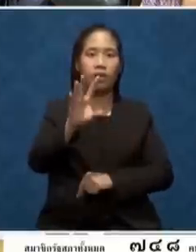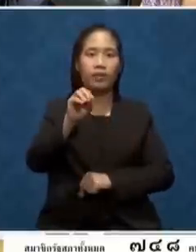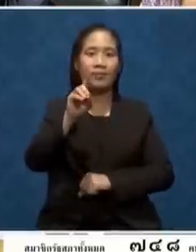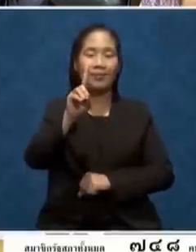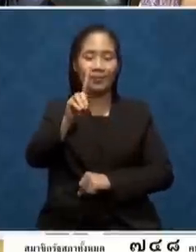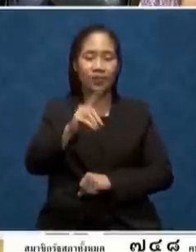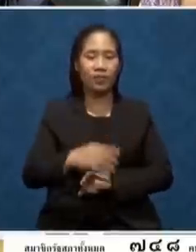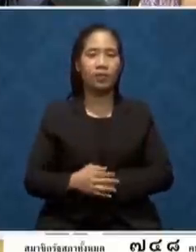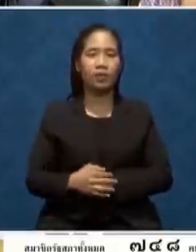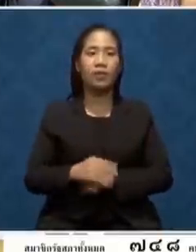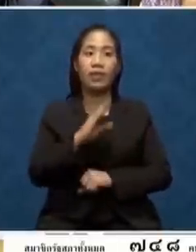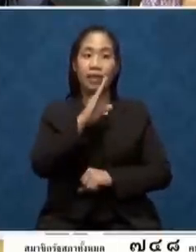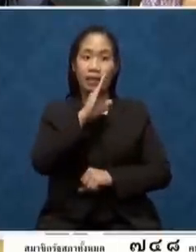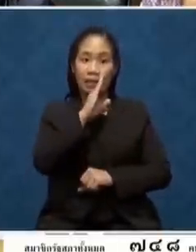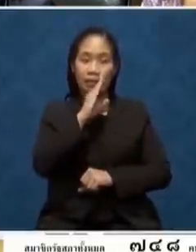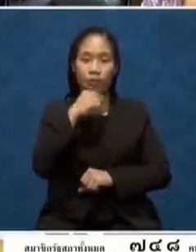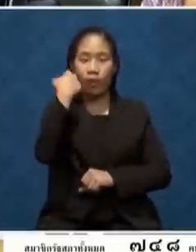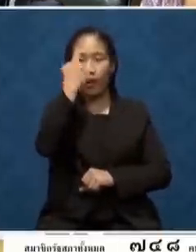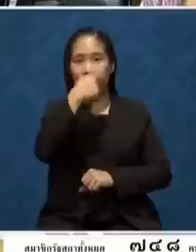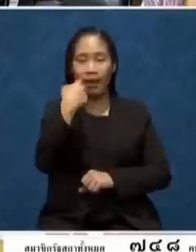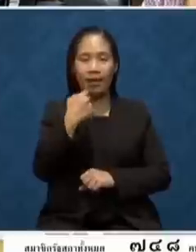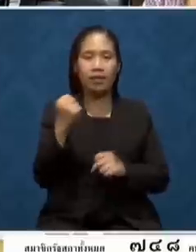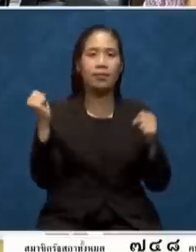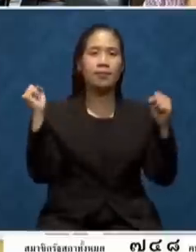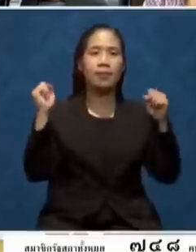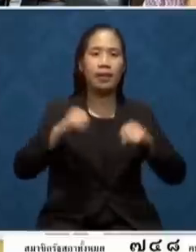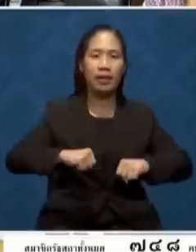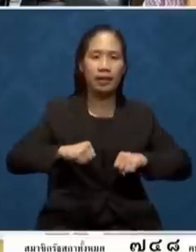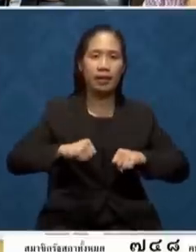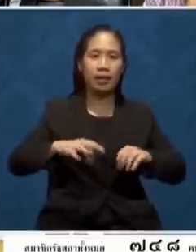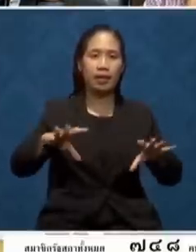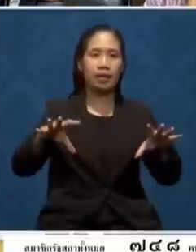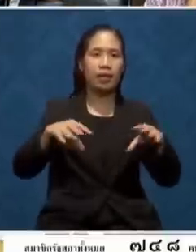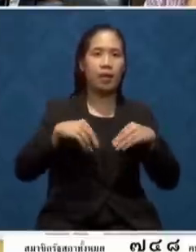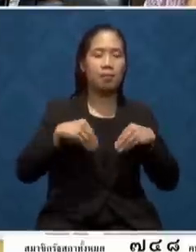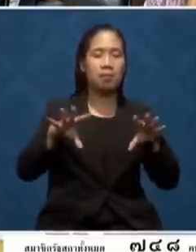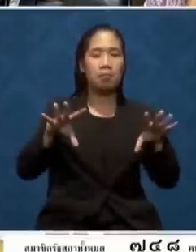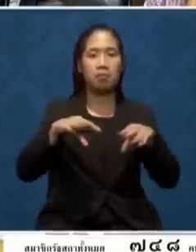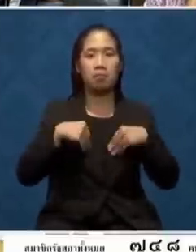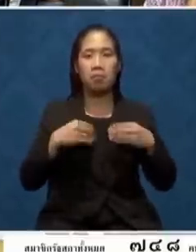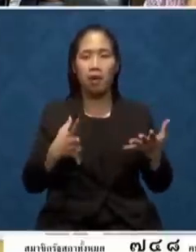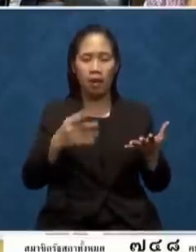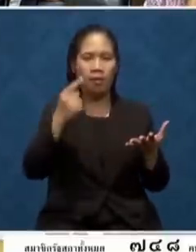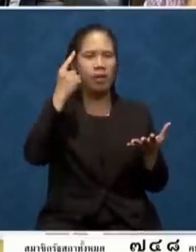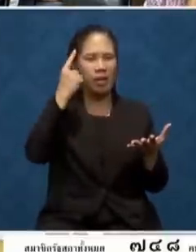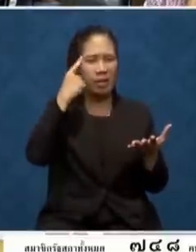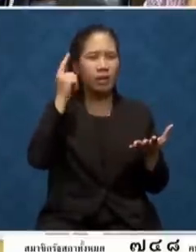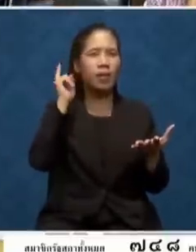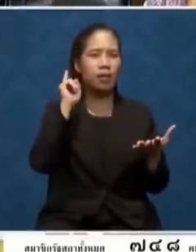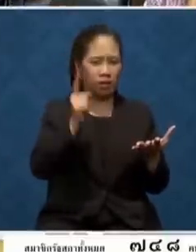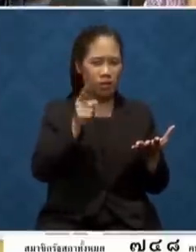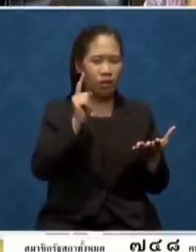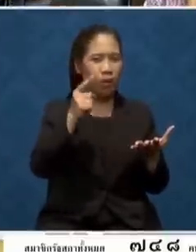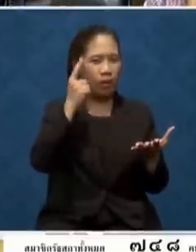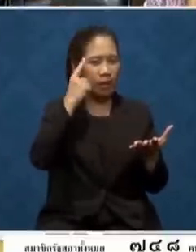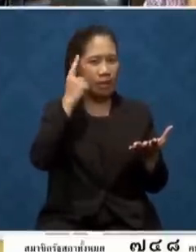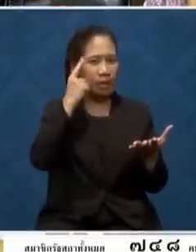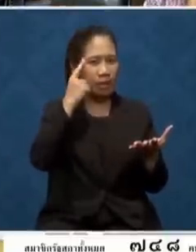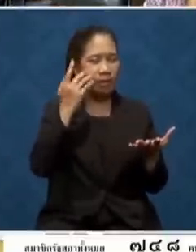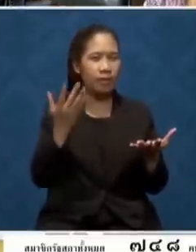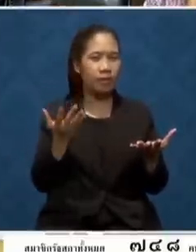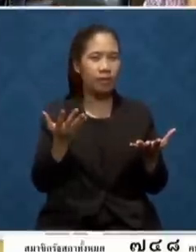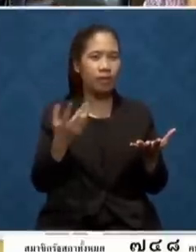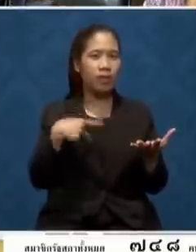เวลาเราจะลงมติเข้าใจว่าเราก็คงจะต้องลงมติว่าเห็นว่า